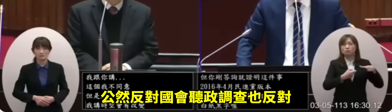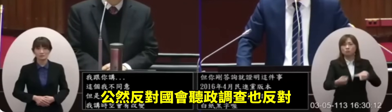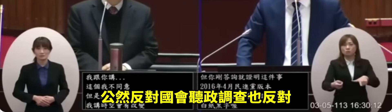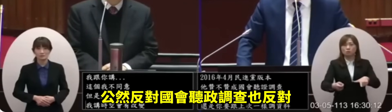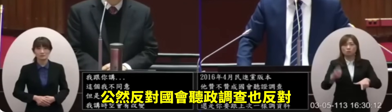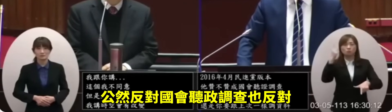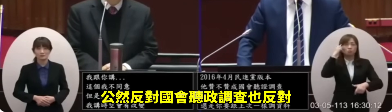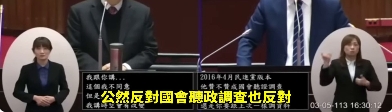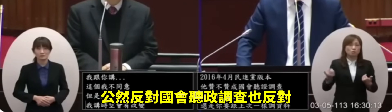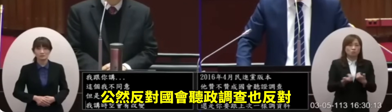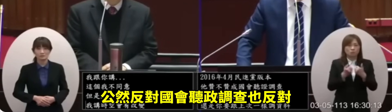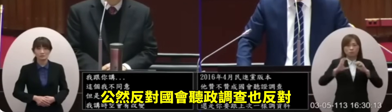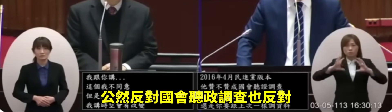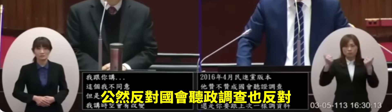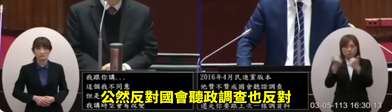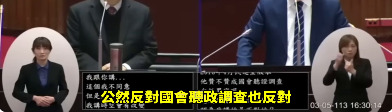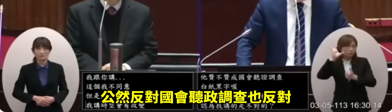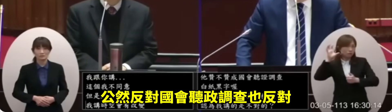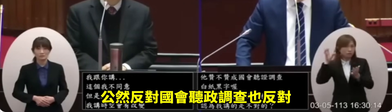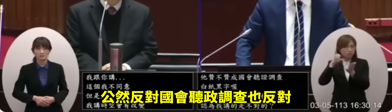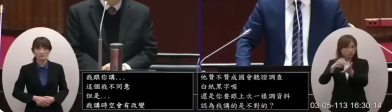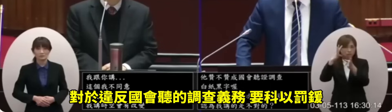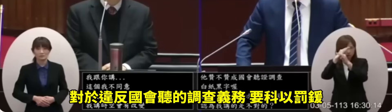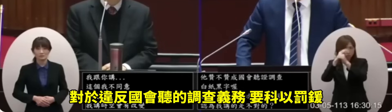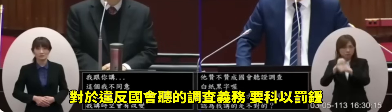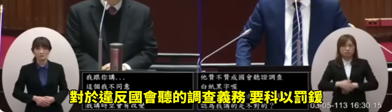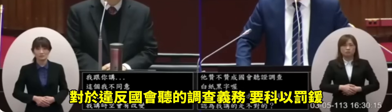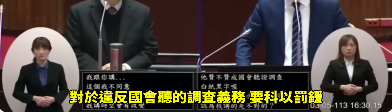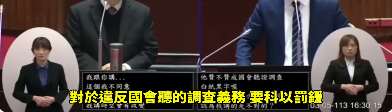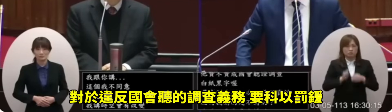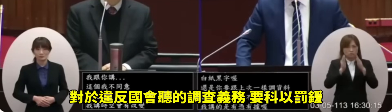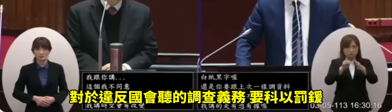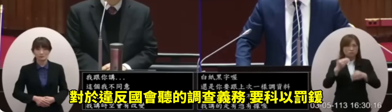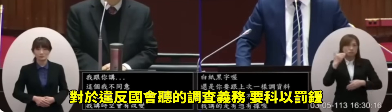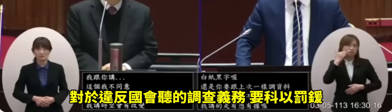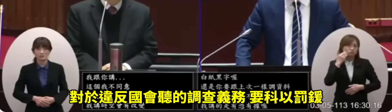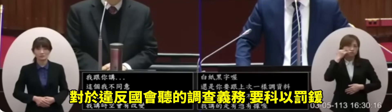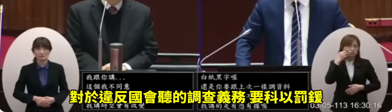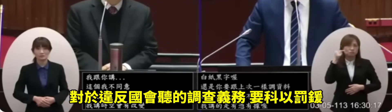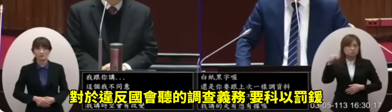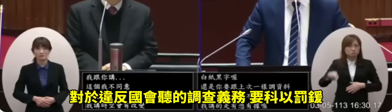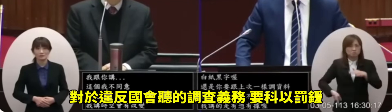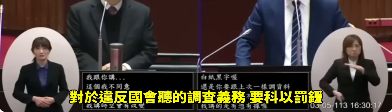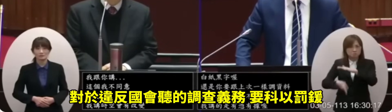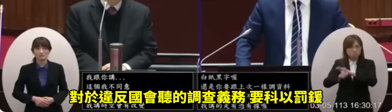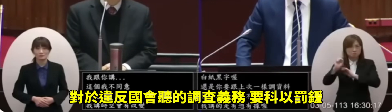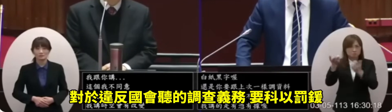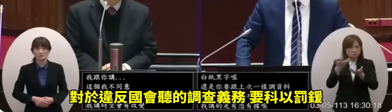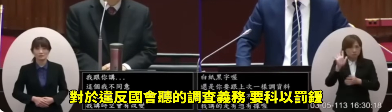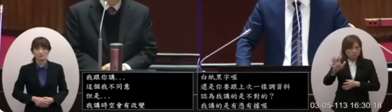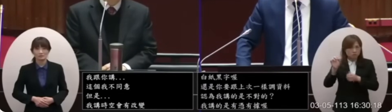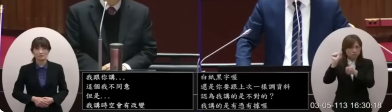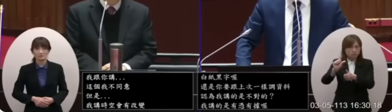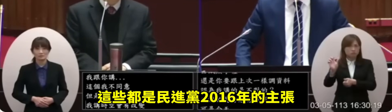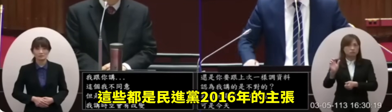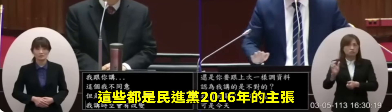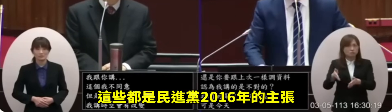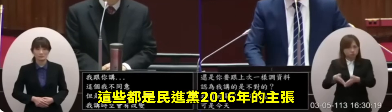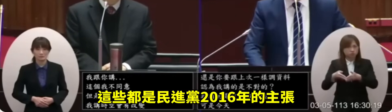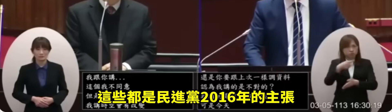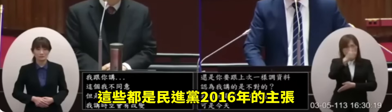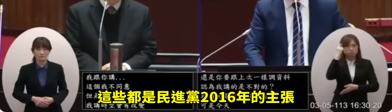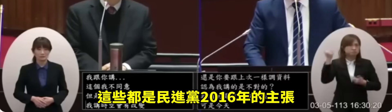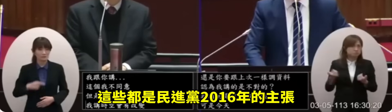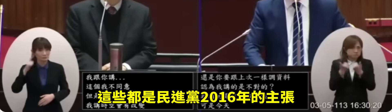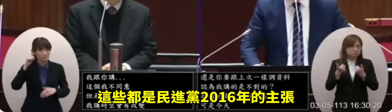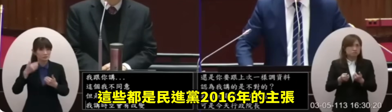对国会听证调查。也反对对于违反国会听证调查义务要科以罚还，这些